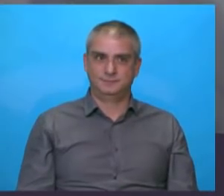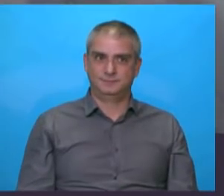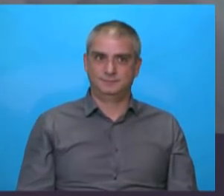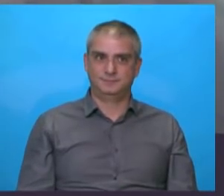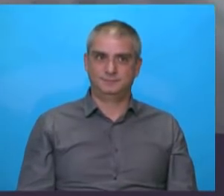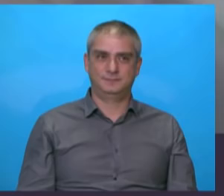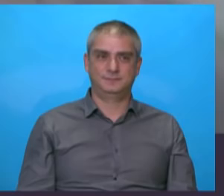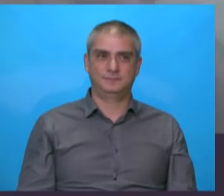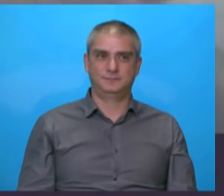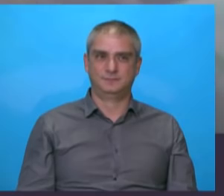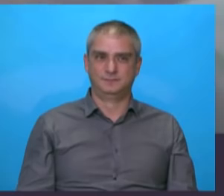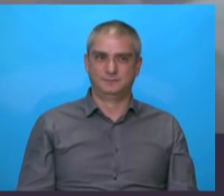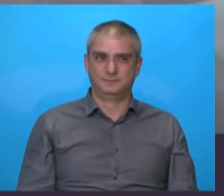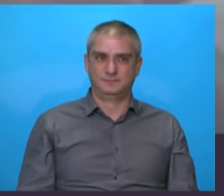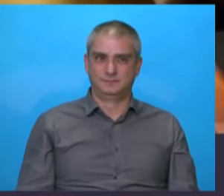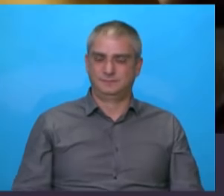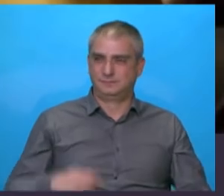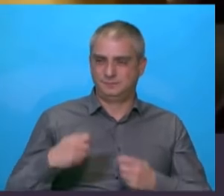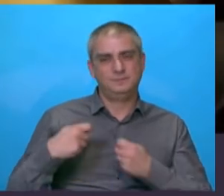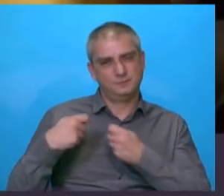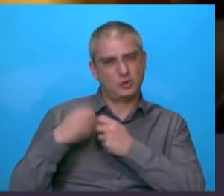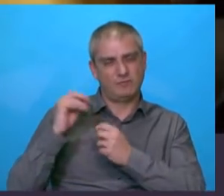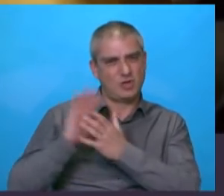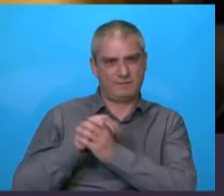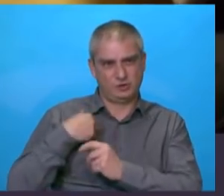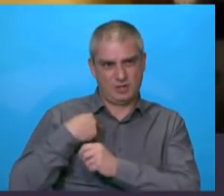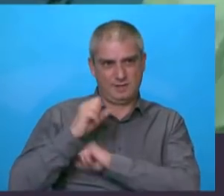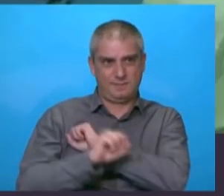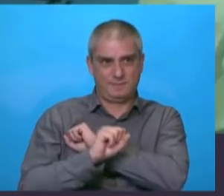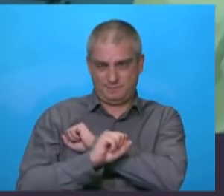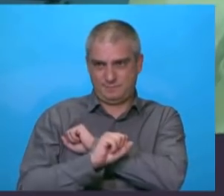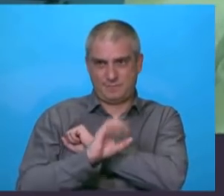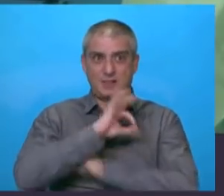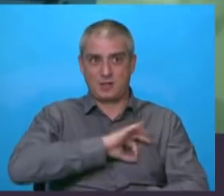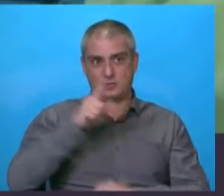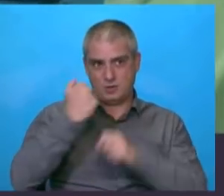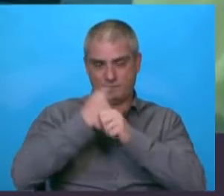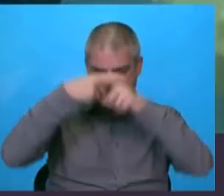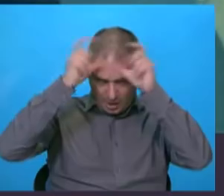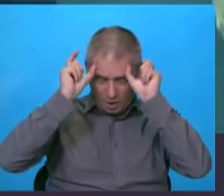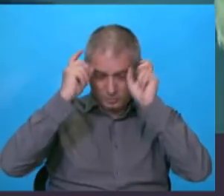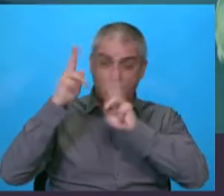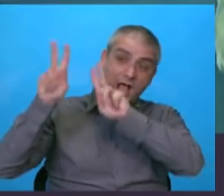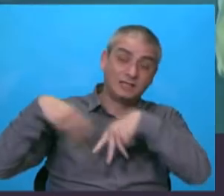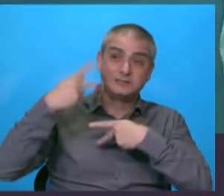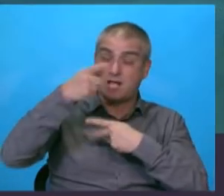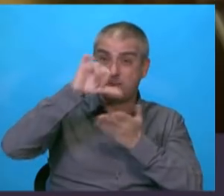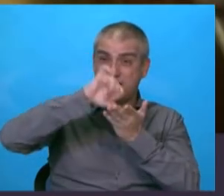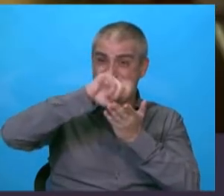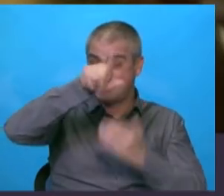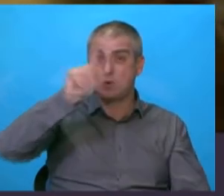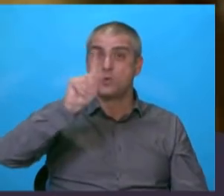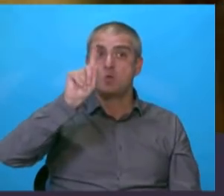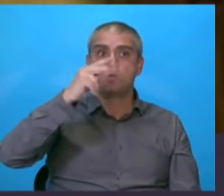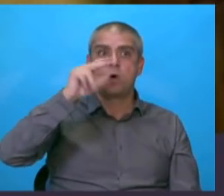קוליגה של חוויה שלי בתיכון. הם אחות שחזרה מאוהן. עכשיו